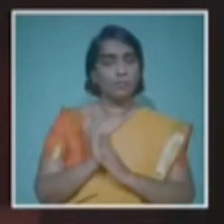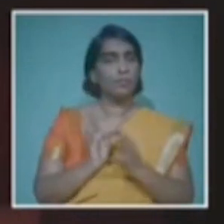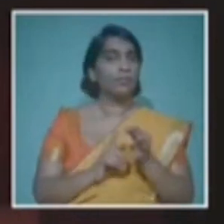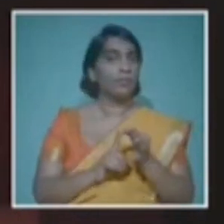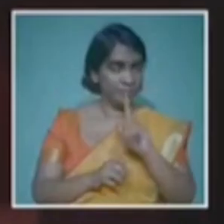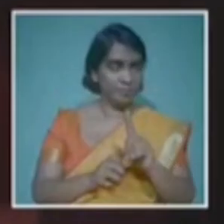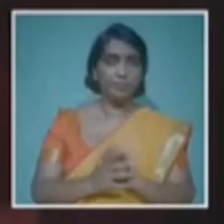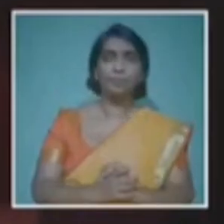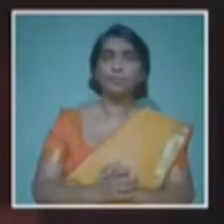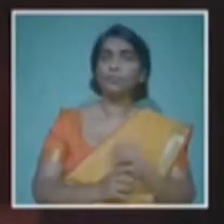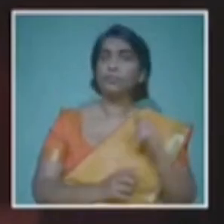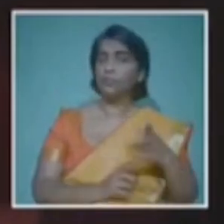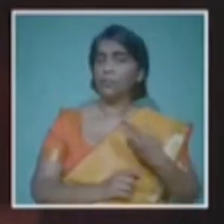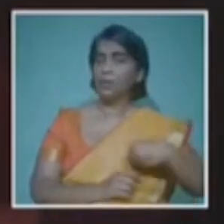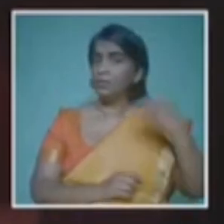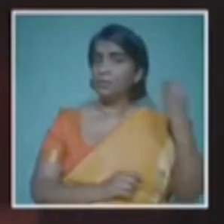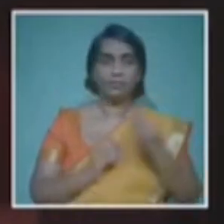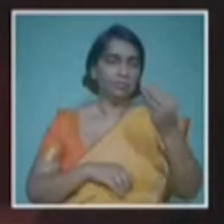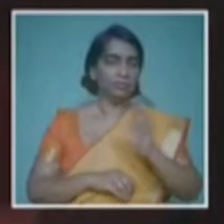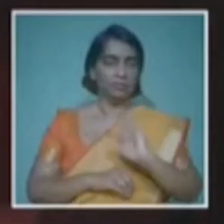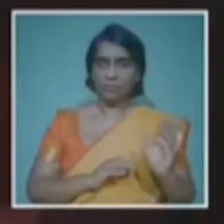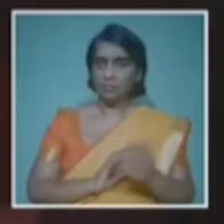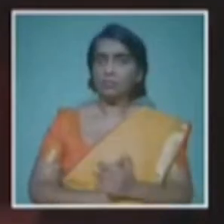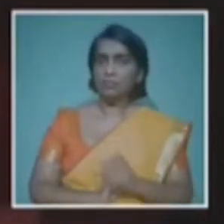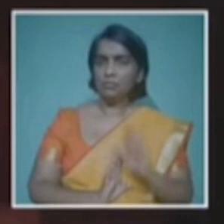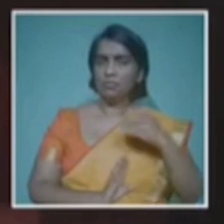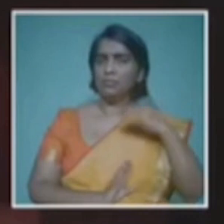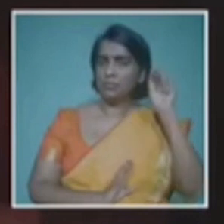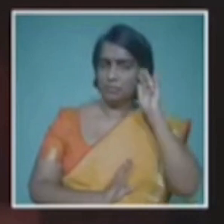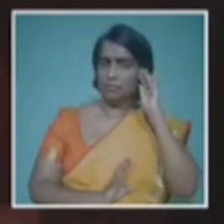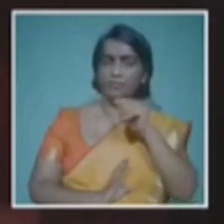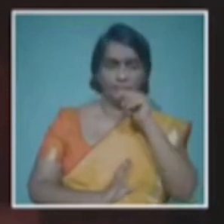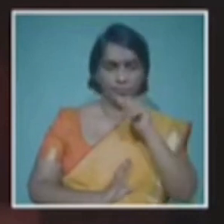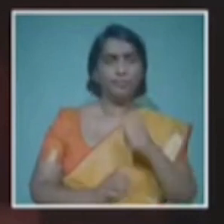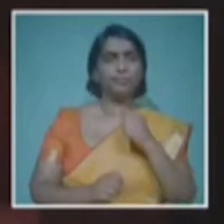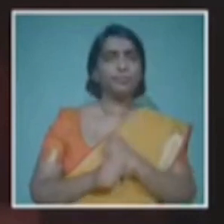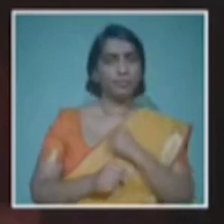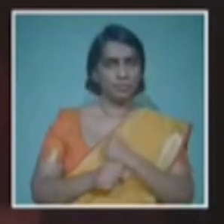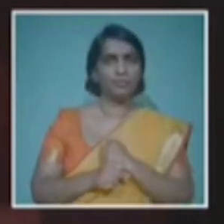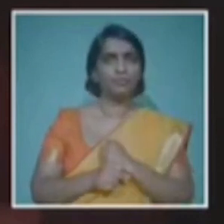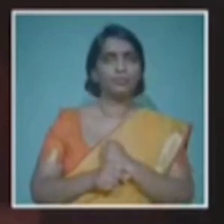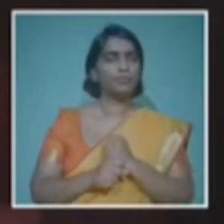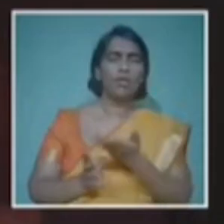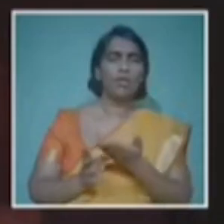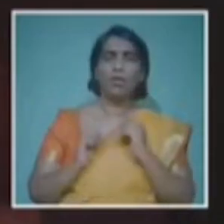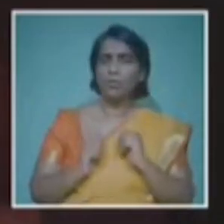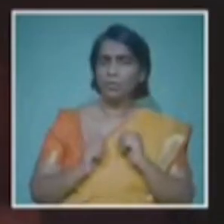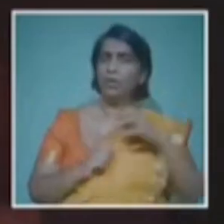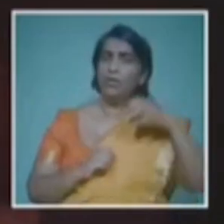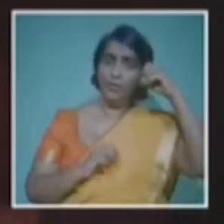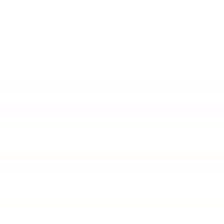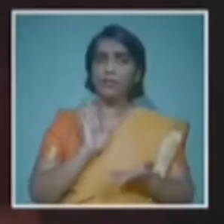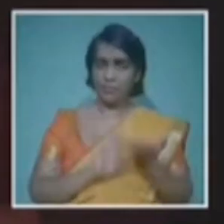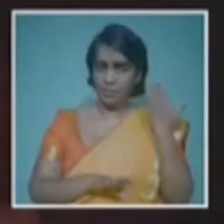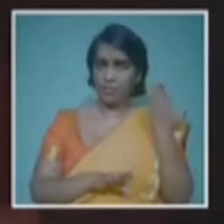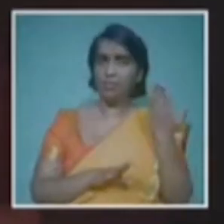සභාපතිවරයා කියලා තියෙනවා. මේ වැඩි කිරීමට ඉඩ දෙන්නේ නැහැ කියලා. ඉතින් දැනගන්න කැමතියි ඇත්ත වශයෙන්ම රජයේ ස්ථාවරය මොකක්ද? විදුලි බිල වැඩි